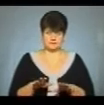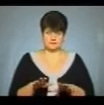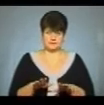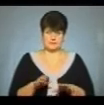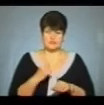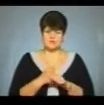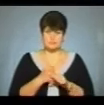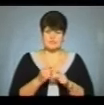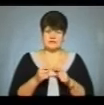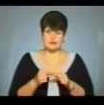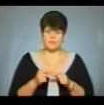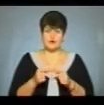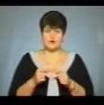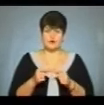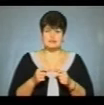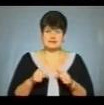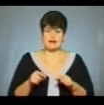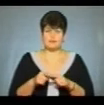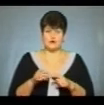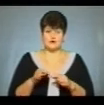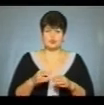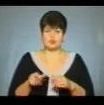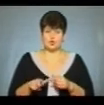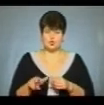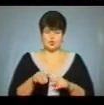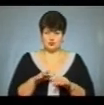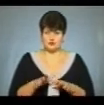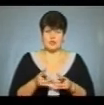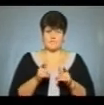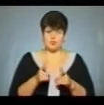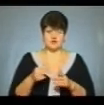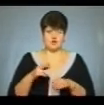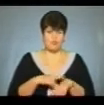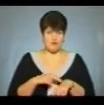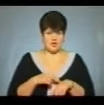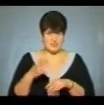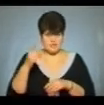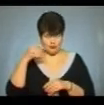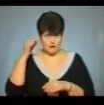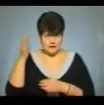виготовити схему організації дорожнього руху, згідно якої, яка погоджена в поліції і